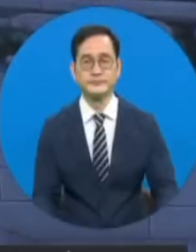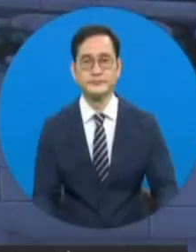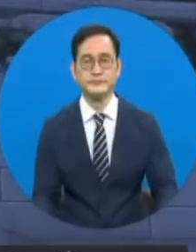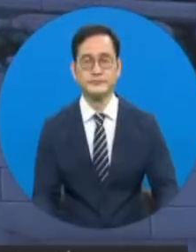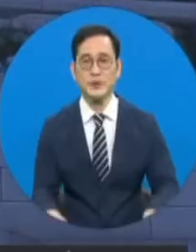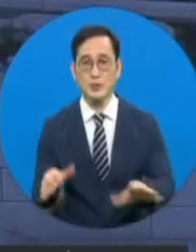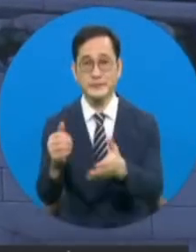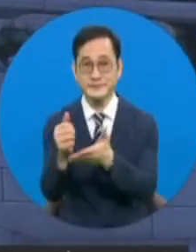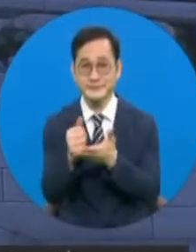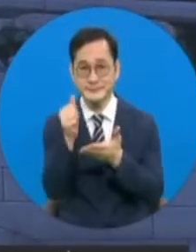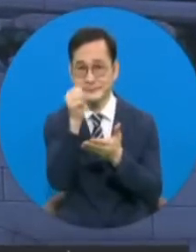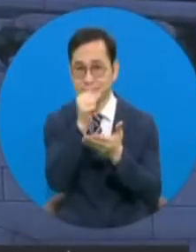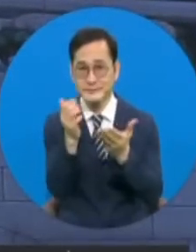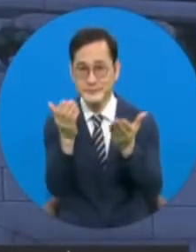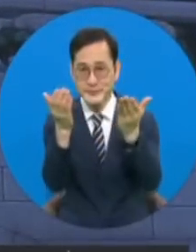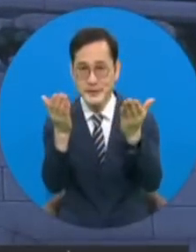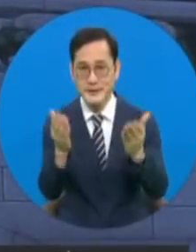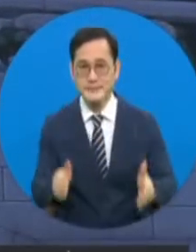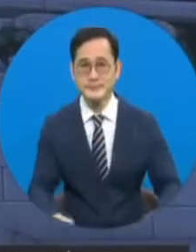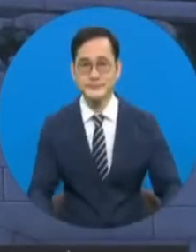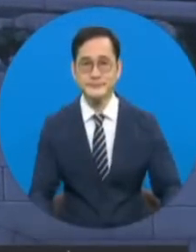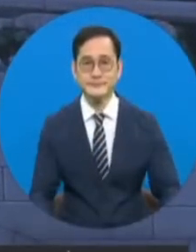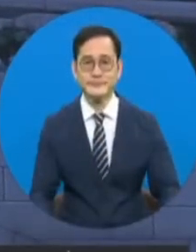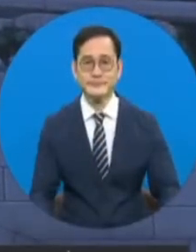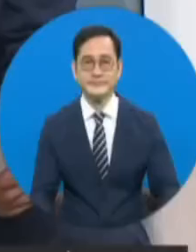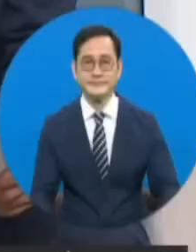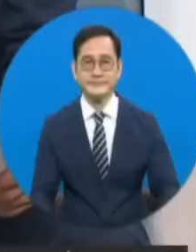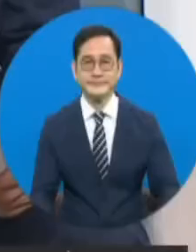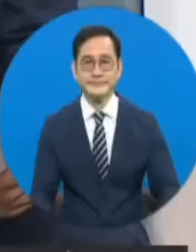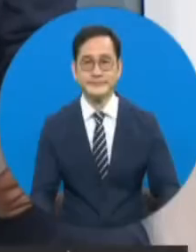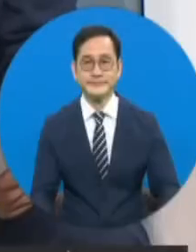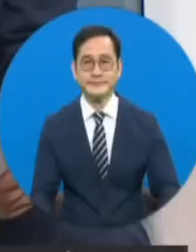오늘 아침 함께 하신 분들 소개해 드리겠습니다